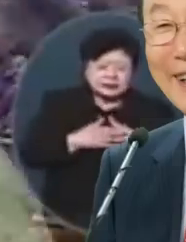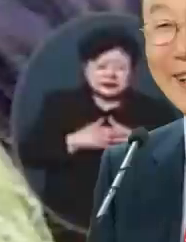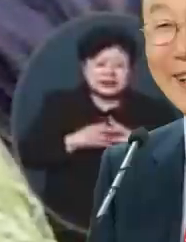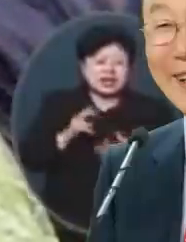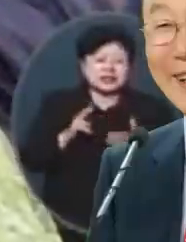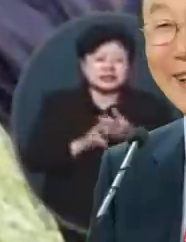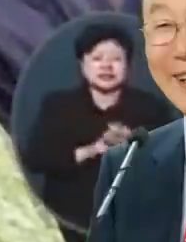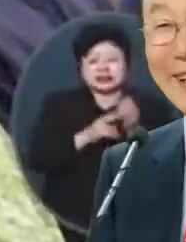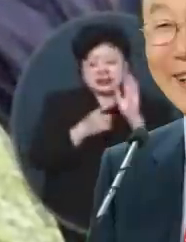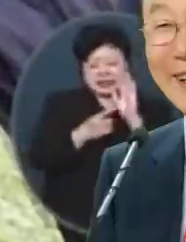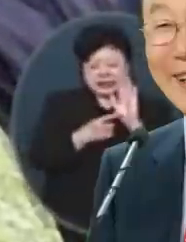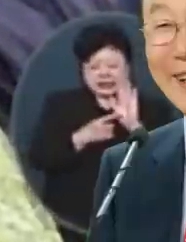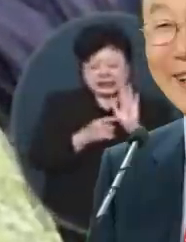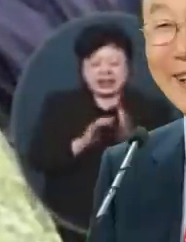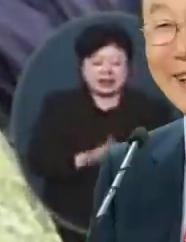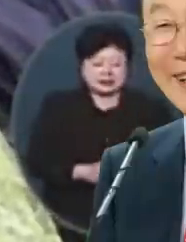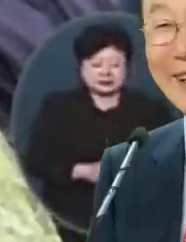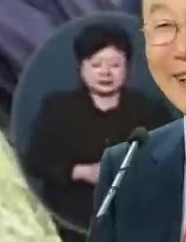기적이 나타난다.